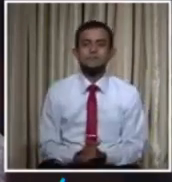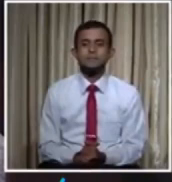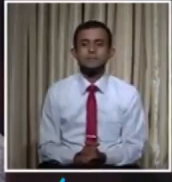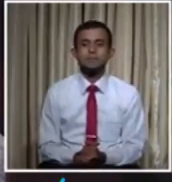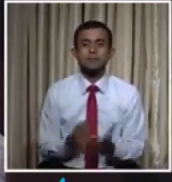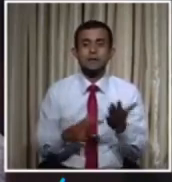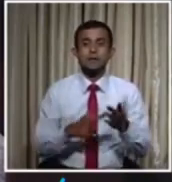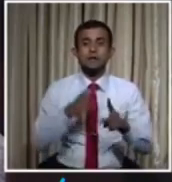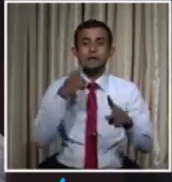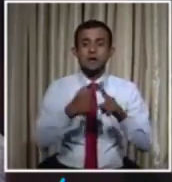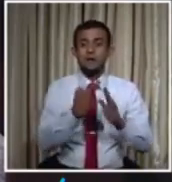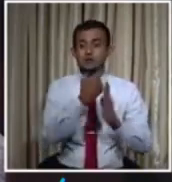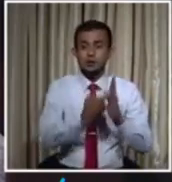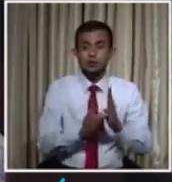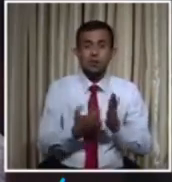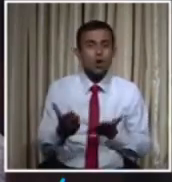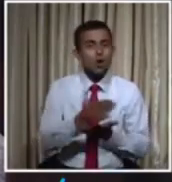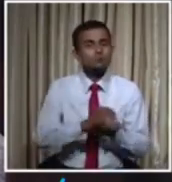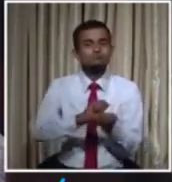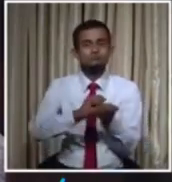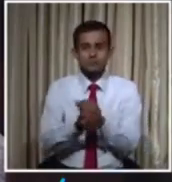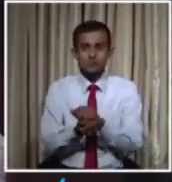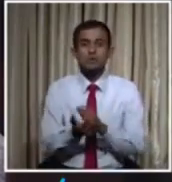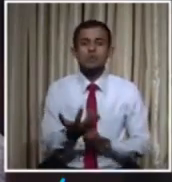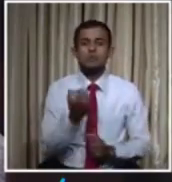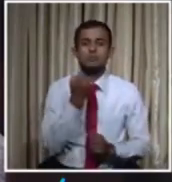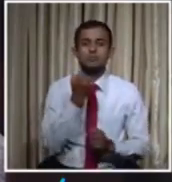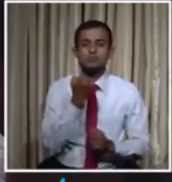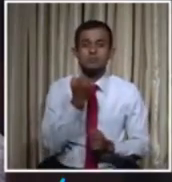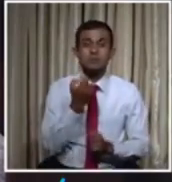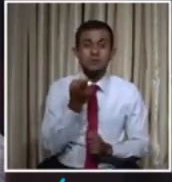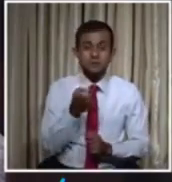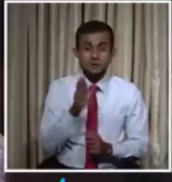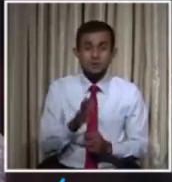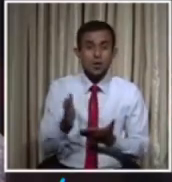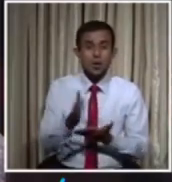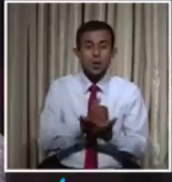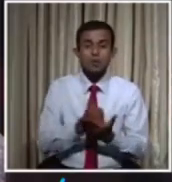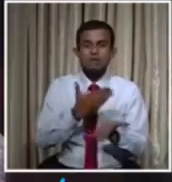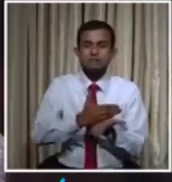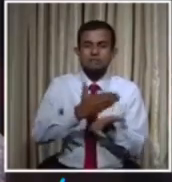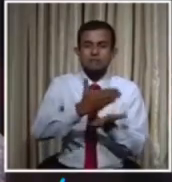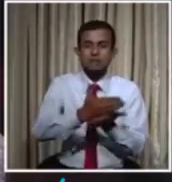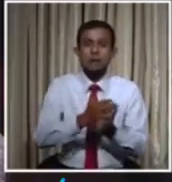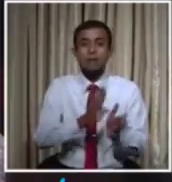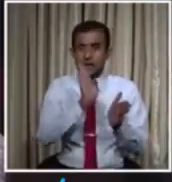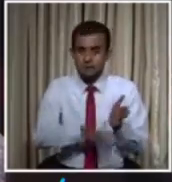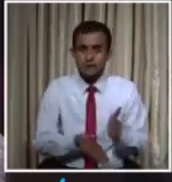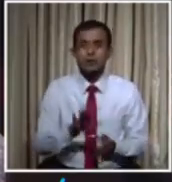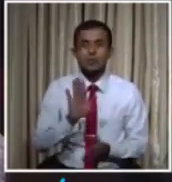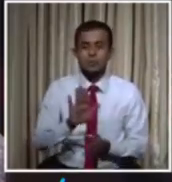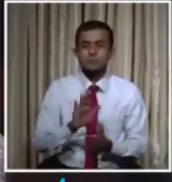බදු ප්‍රතිපත්තියේ සහ මුලින්ම වෙනසක් සිද්ධ වෙන්නට ඕන ඒට තිබෙන්නා වූ සියලුම බාධක අපි ඉවත් කරගන්නට ඕන